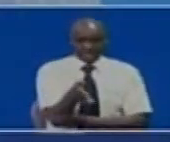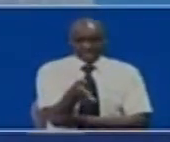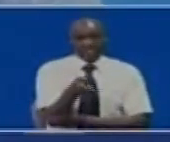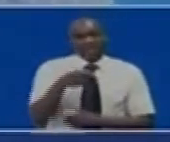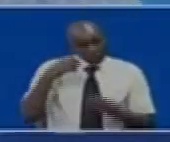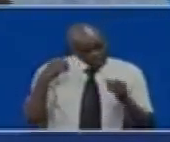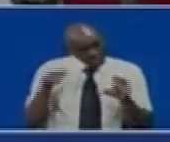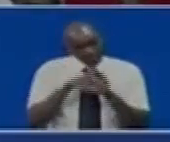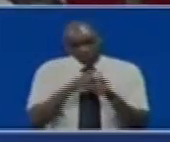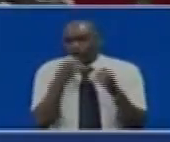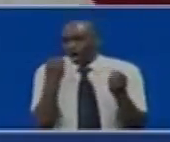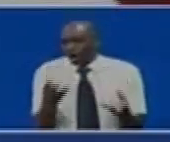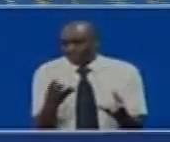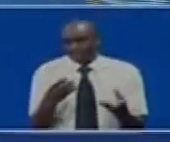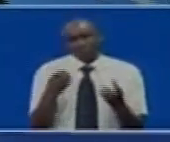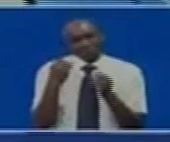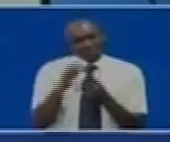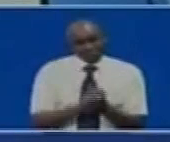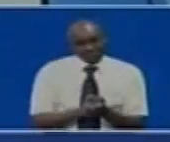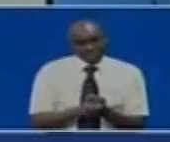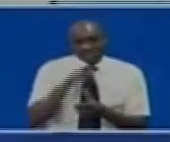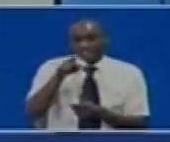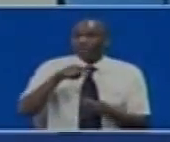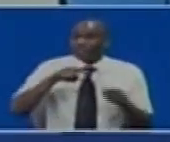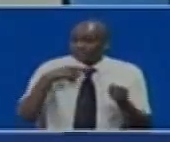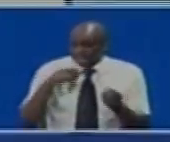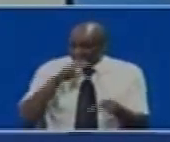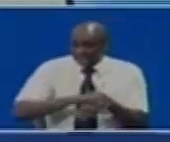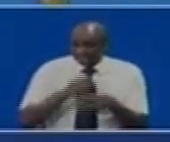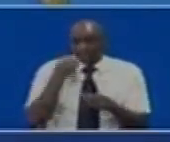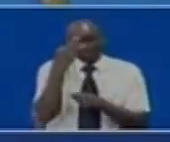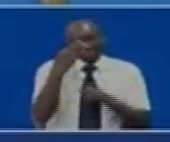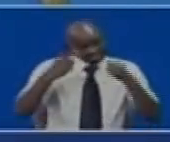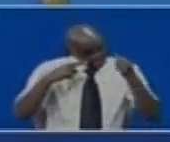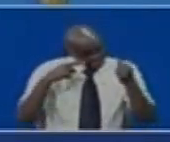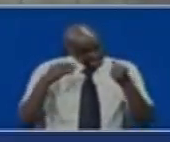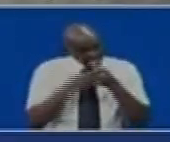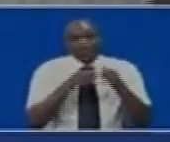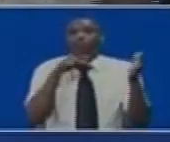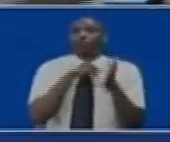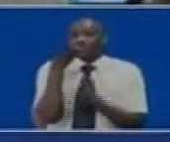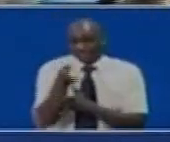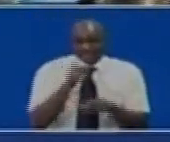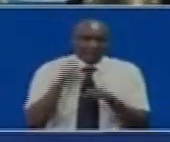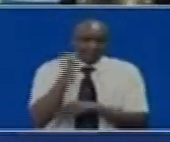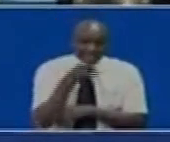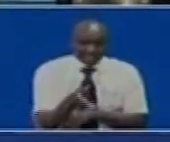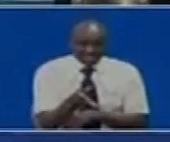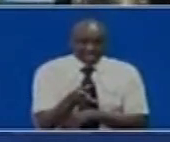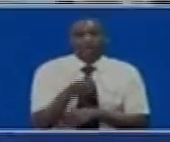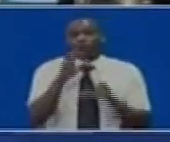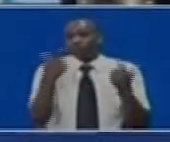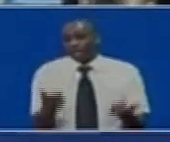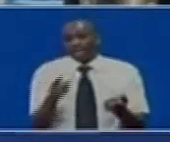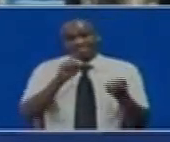yaliyojumuisha zaidi ya wachezaji 160. Ragalo aliandikisha alama 38 katika makala ya mwisho ya mashindano hayo ambayo yanadhaminiwa